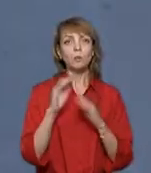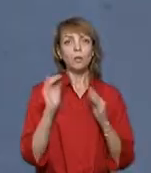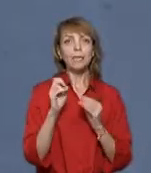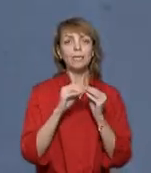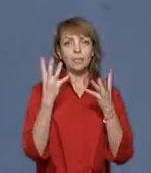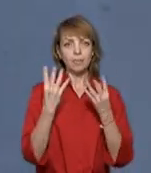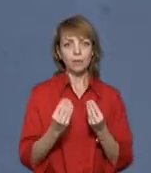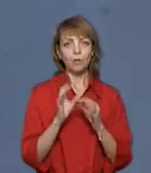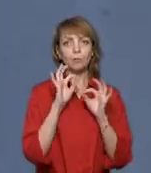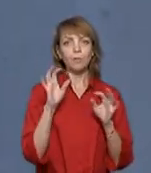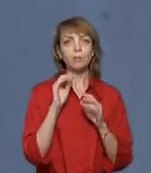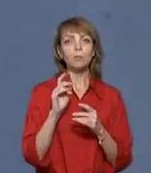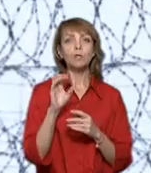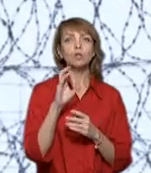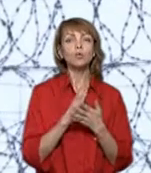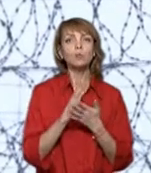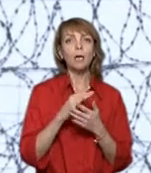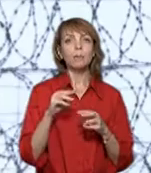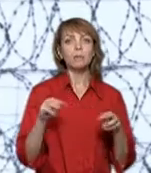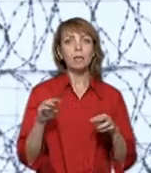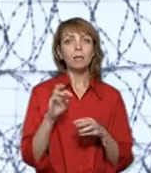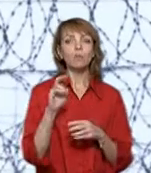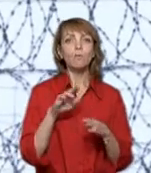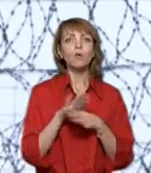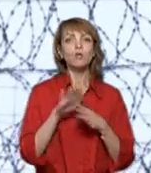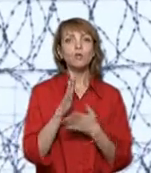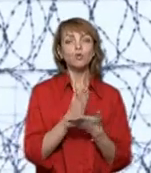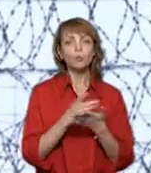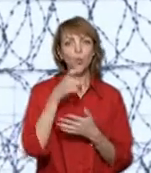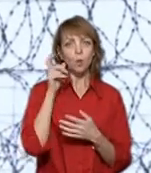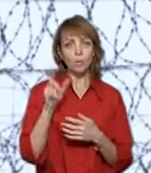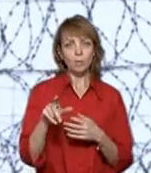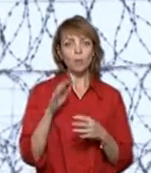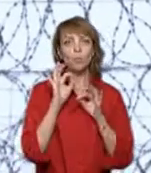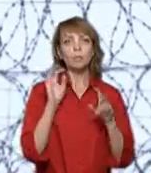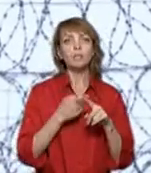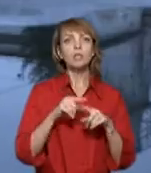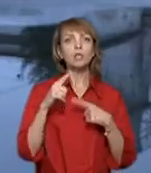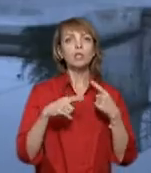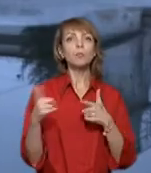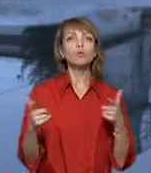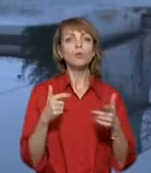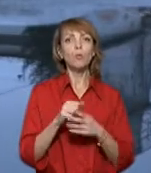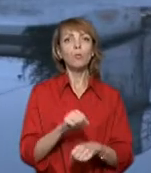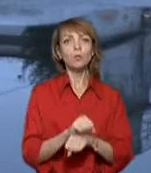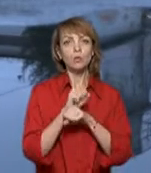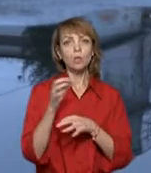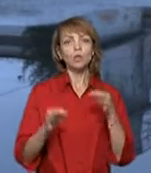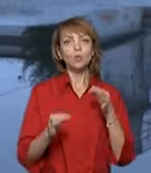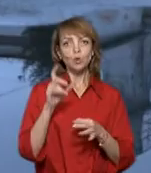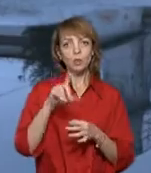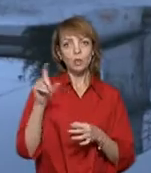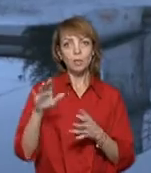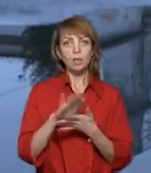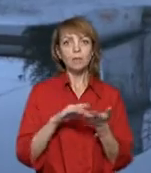днів. Розповіли у прес-службі адміністрації Кримінально-виконавчої служби України. Пояснили це через підготовку до бунту засуджених.